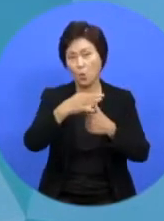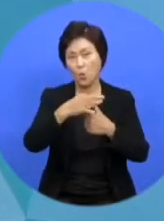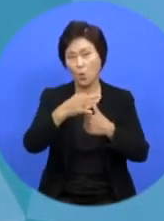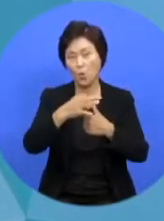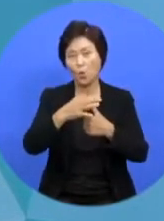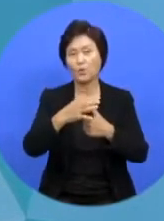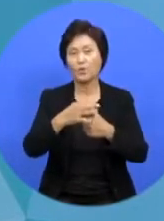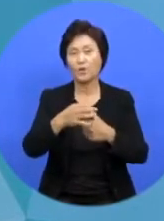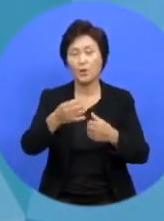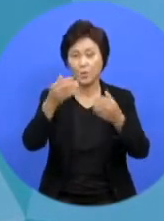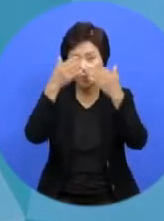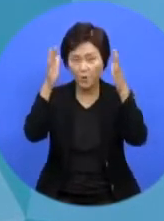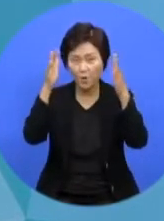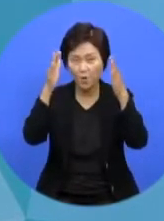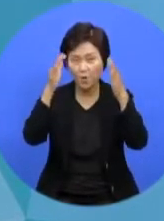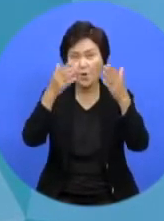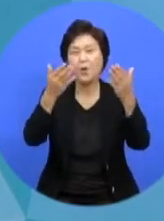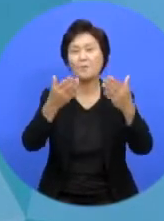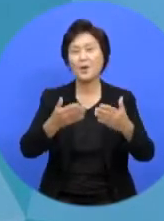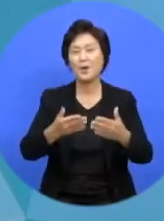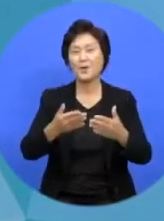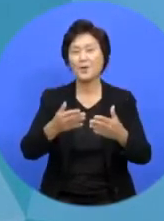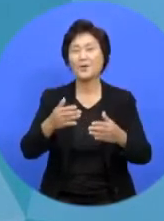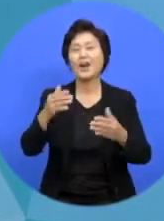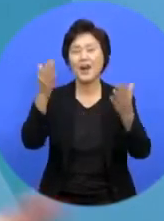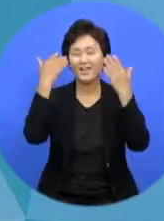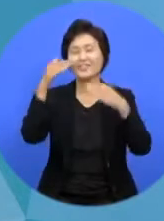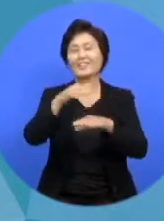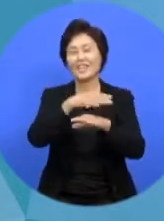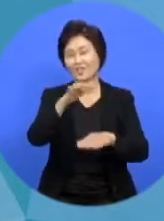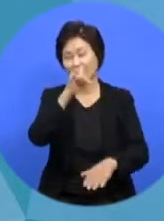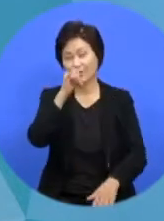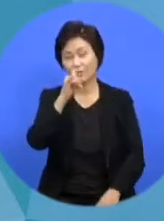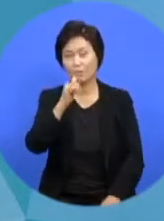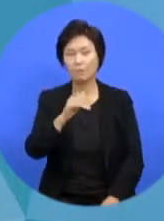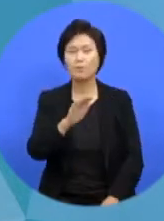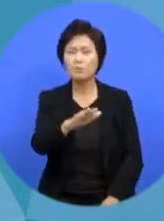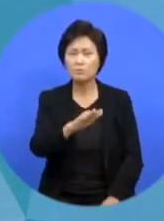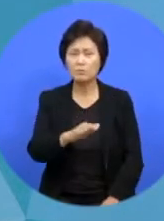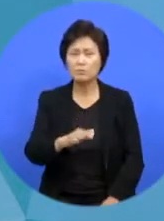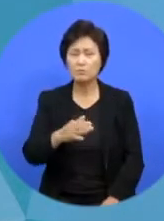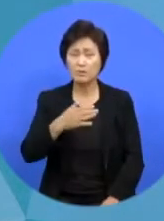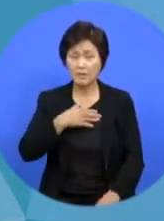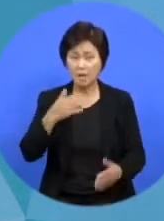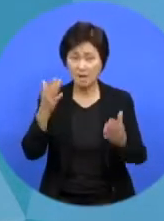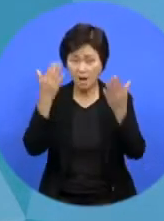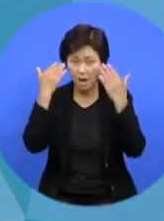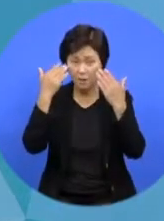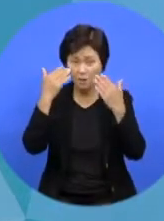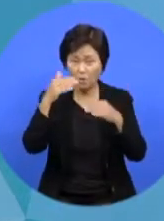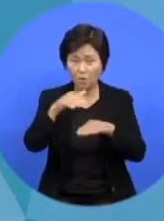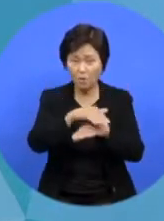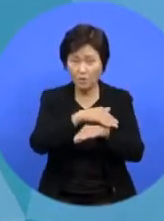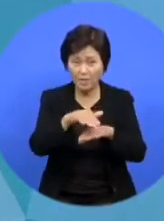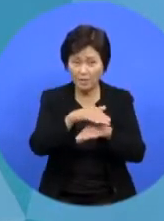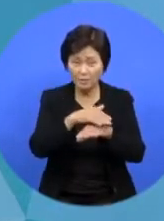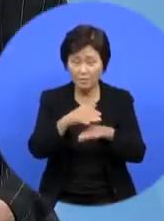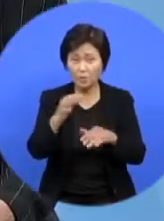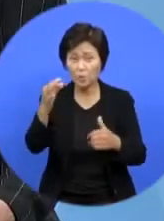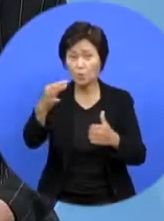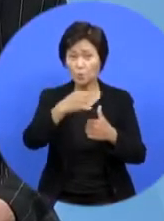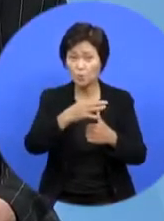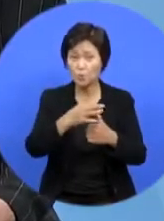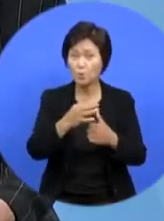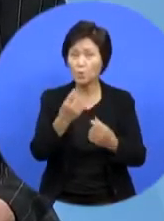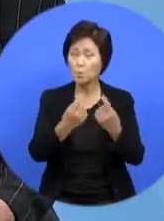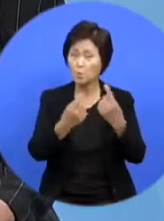네. 좋은 학교인데. 그래서 제가 그 학생한테 그랬어요. 너는 우리 학교에 수업료 낸 거 훨씬 더 찾아갔다. 아, 그러네. 여기 낸 거보다.